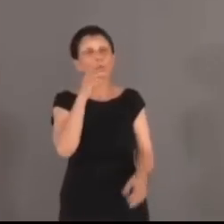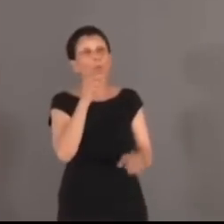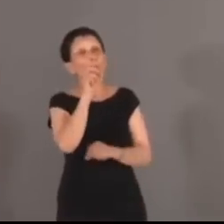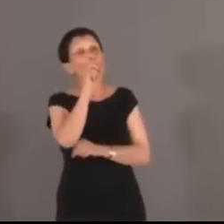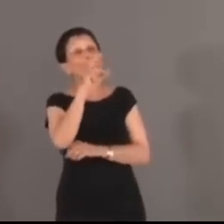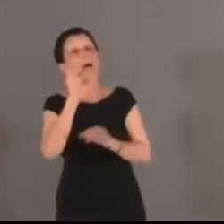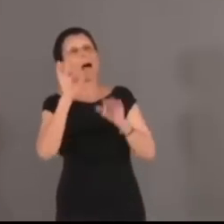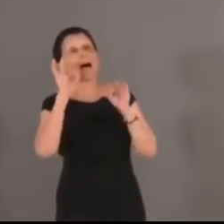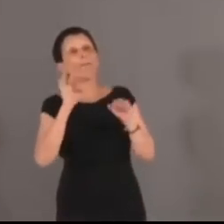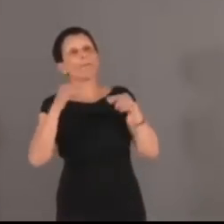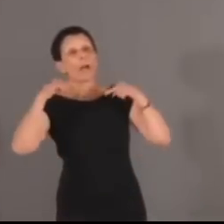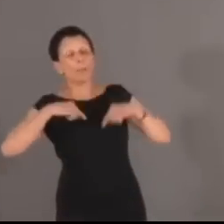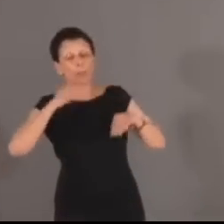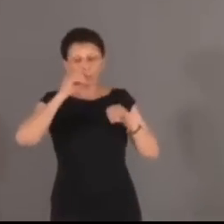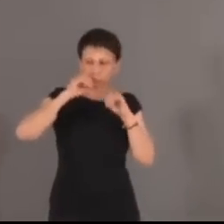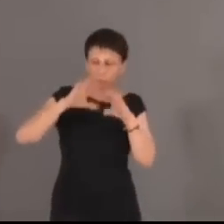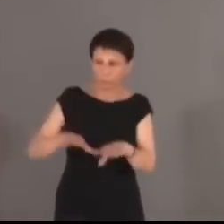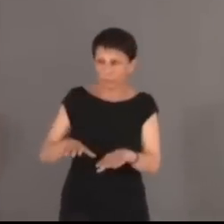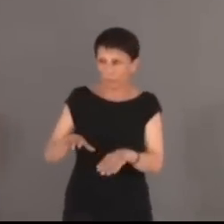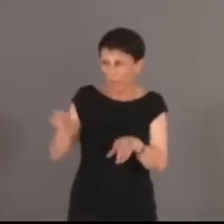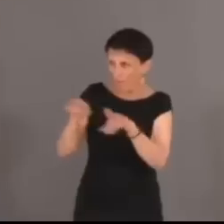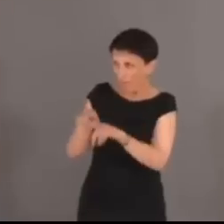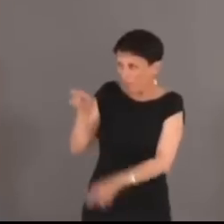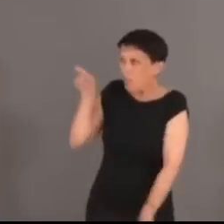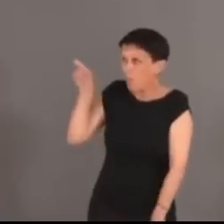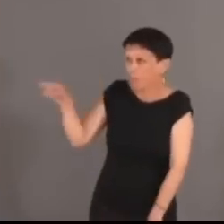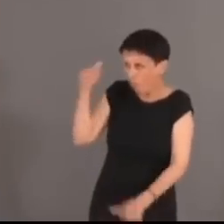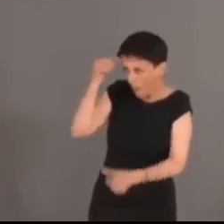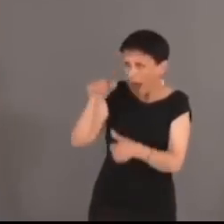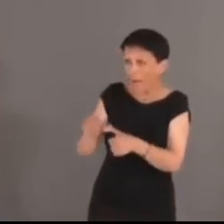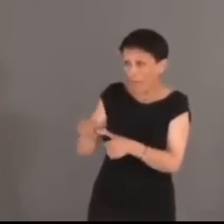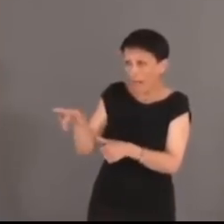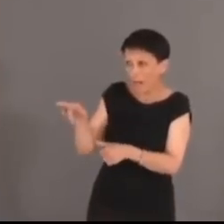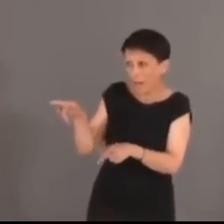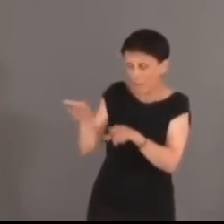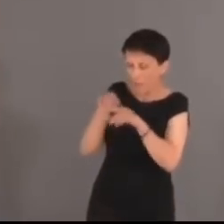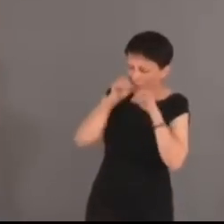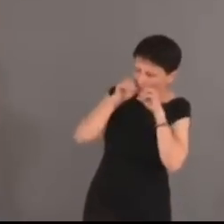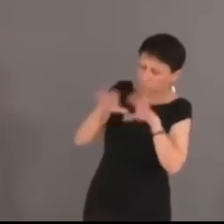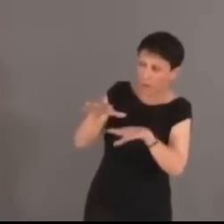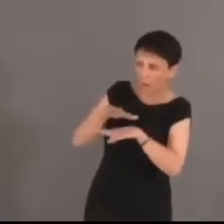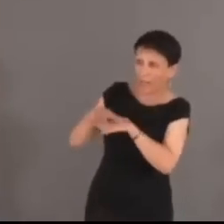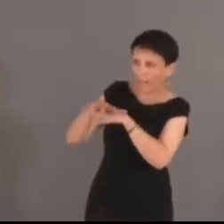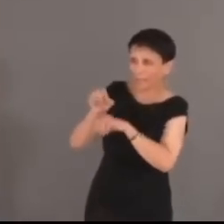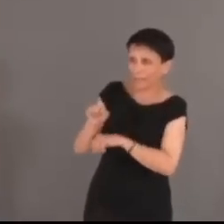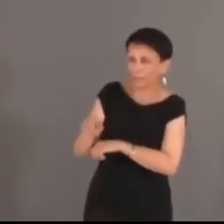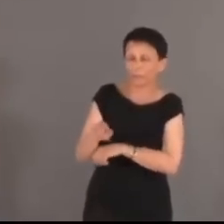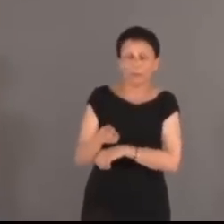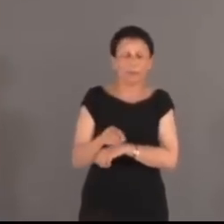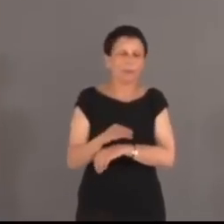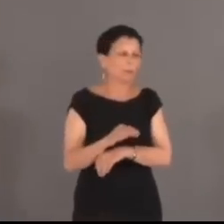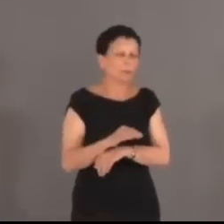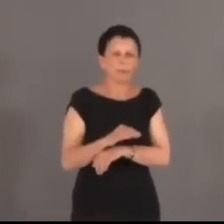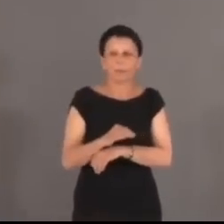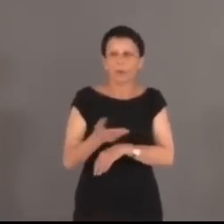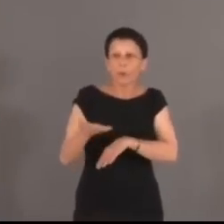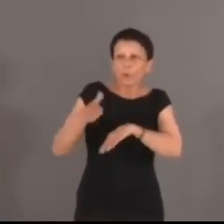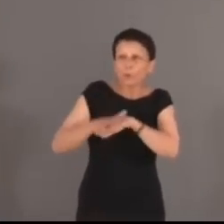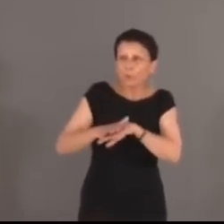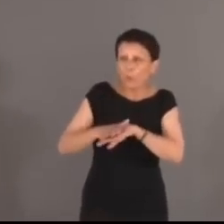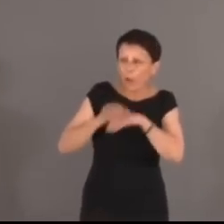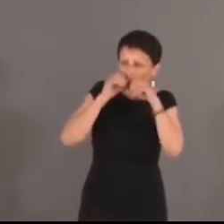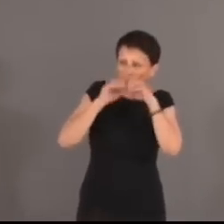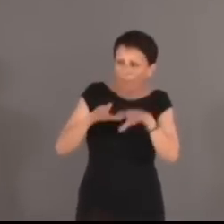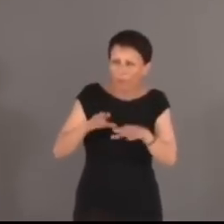des pouvoirs publics, le prétendu abandon, n'oubliez pas de vous inclure dans le lot. Bien sûr. Allez. Cet abandon, il n'est pas réel.